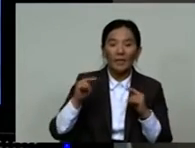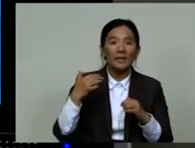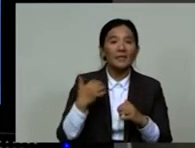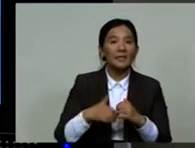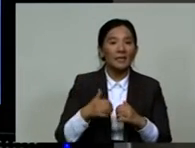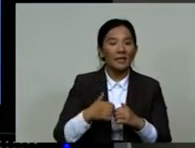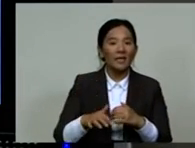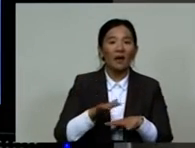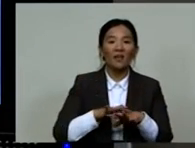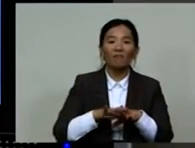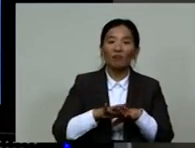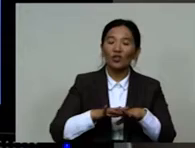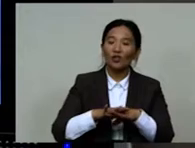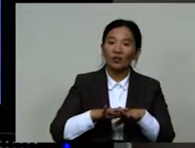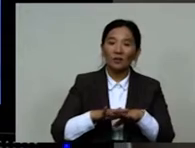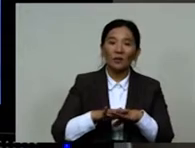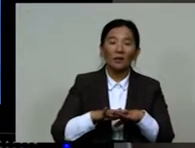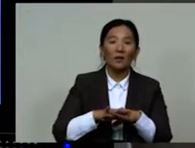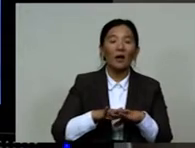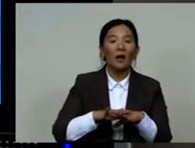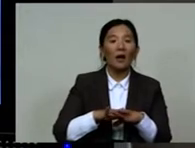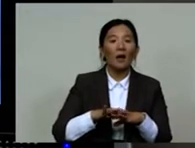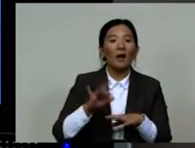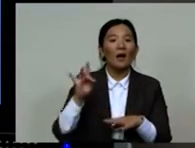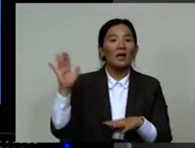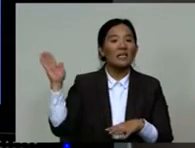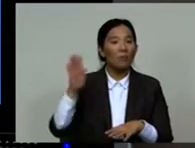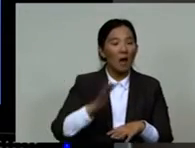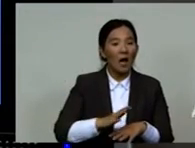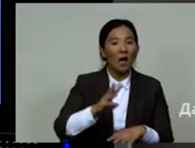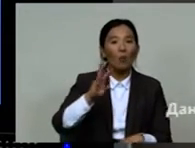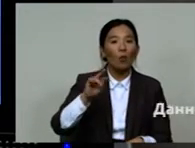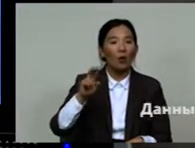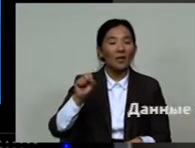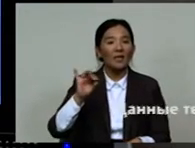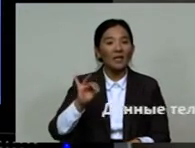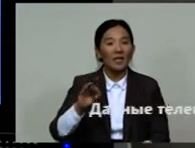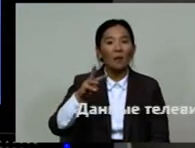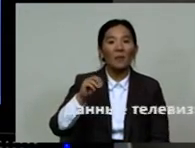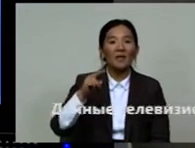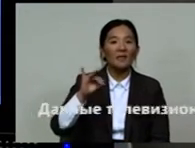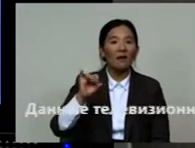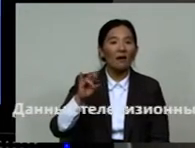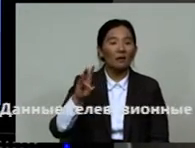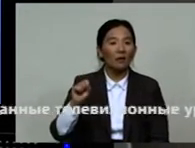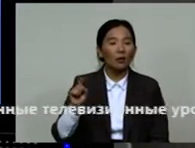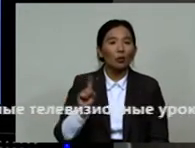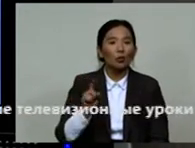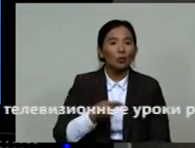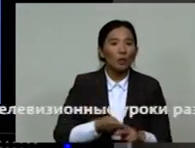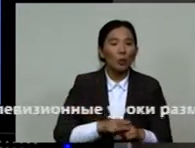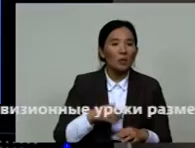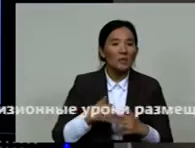Среднее арифметическое, размах, мода и медиана. Что такое